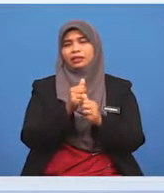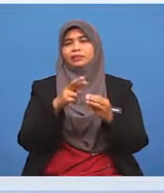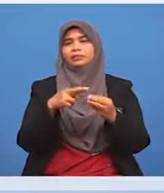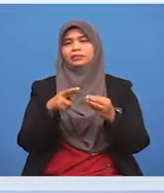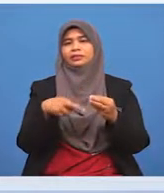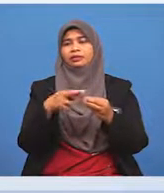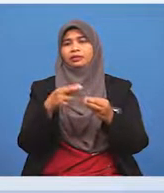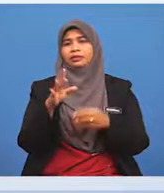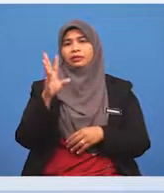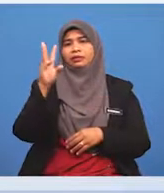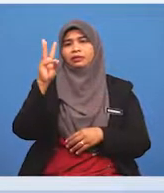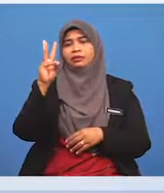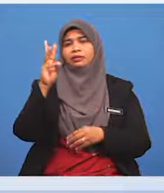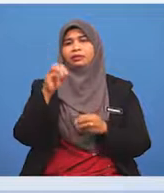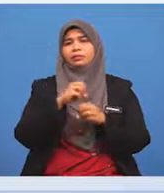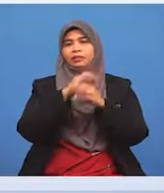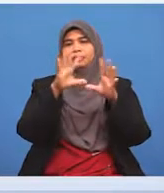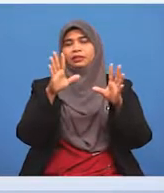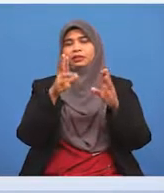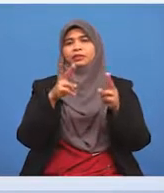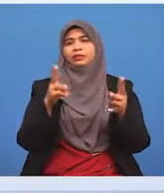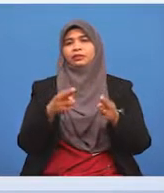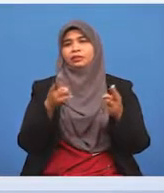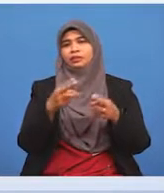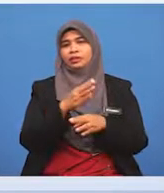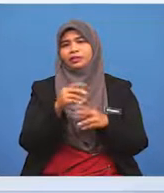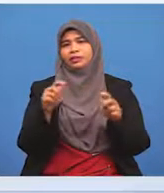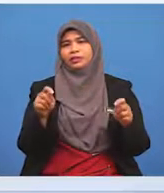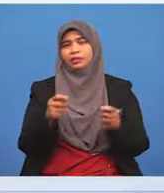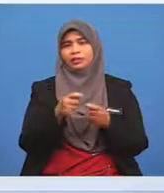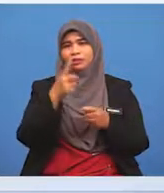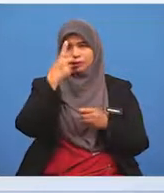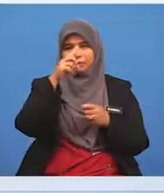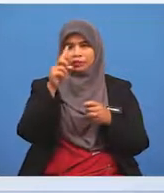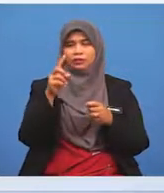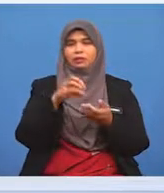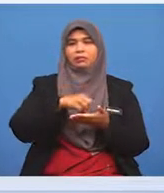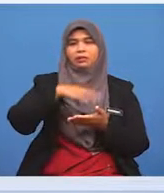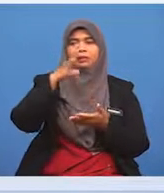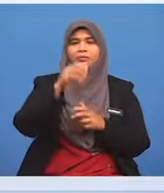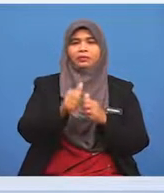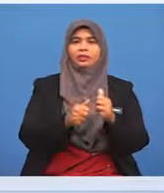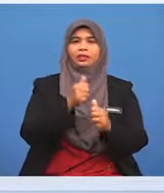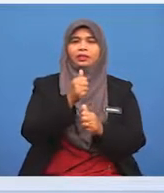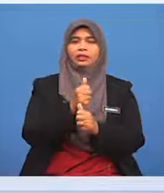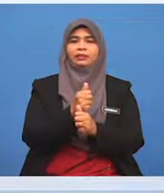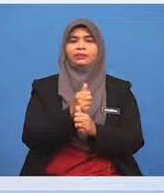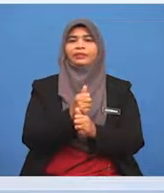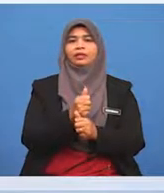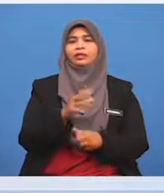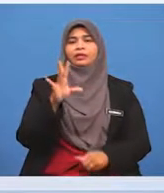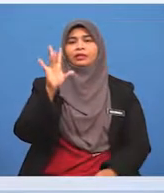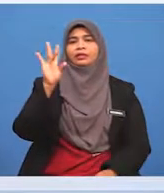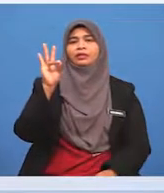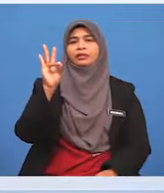Yang keenam, menjelaskan usaha dan tindakan untuk memakmurkan alam. Yang